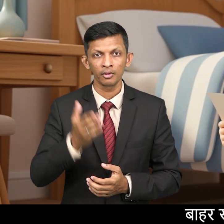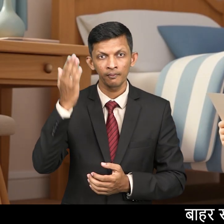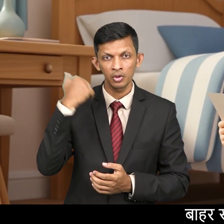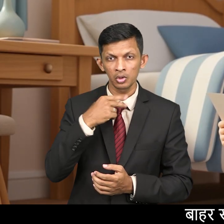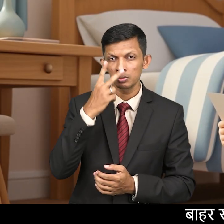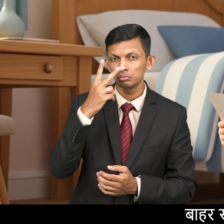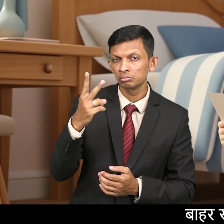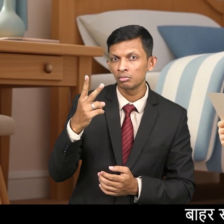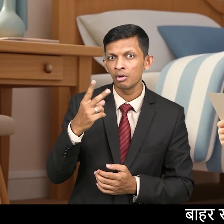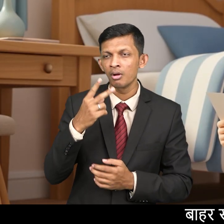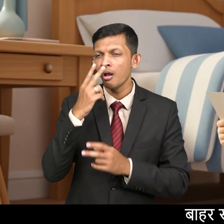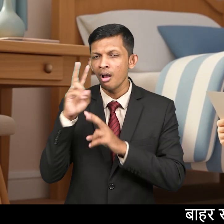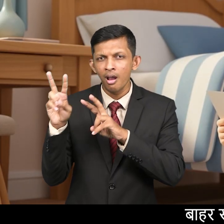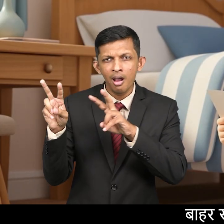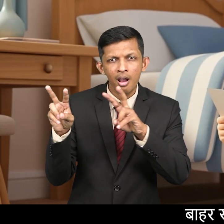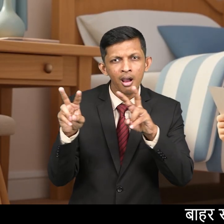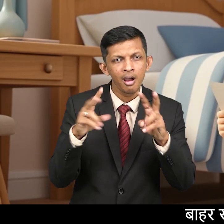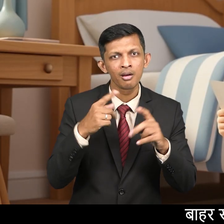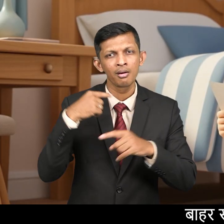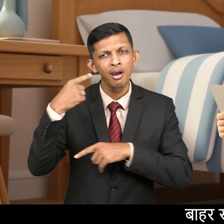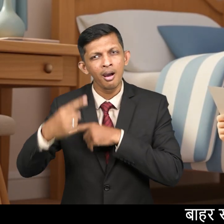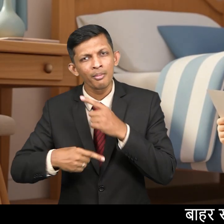बाहर सब कुछ देखना बहुत मजेदार था।